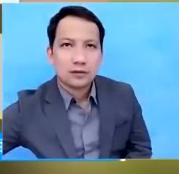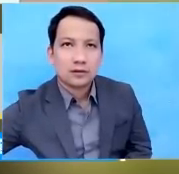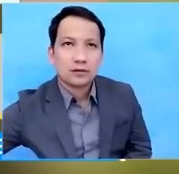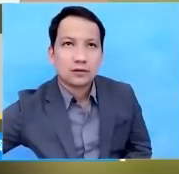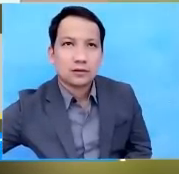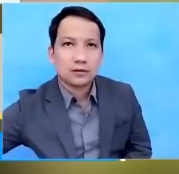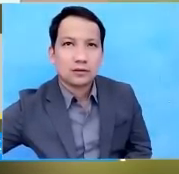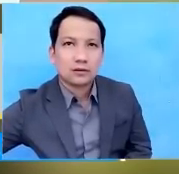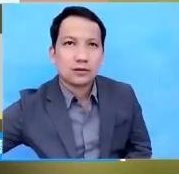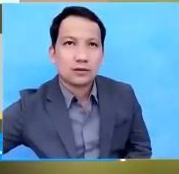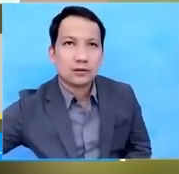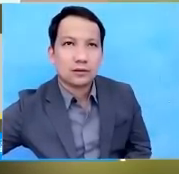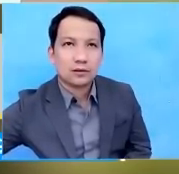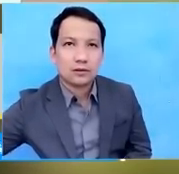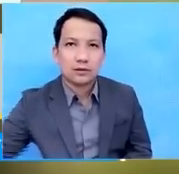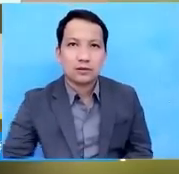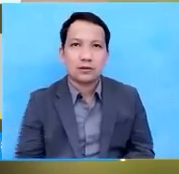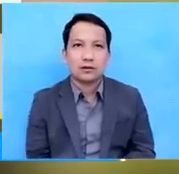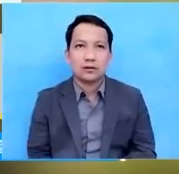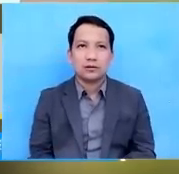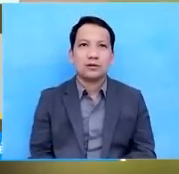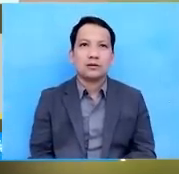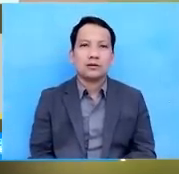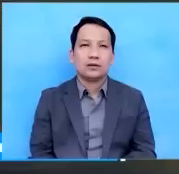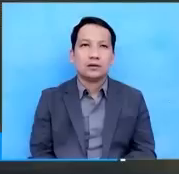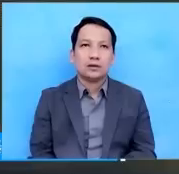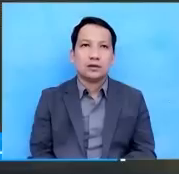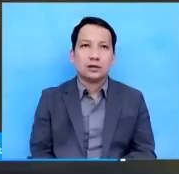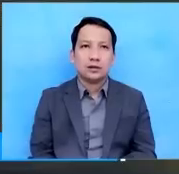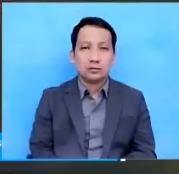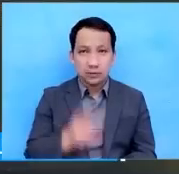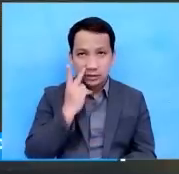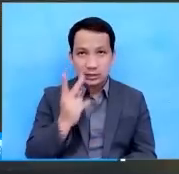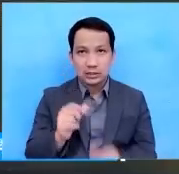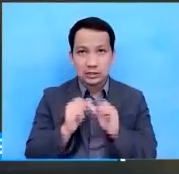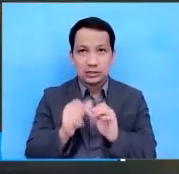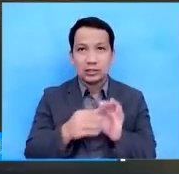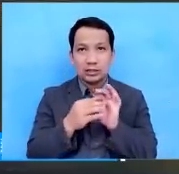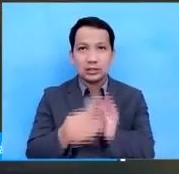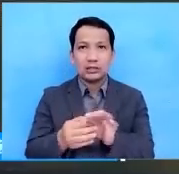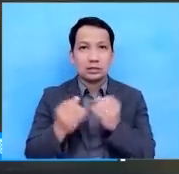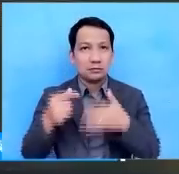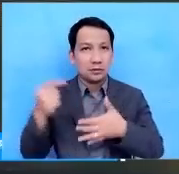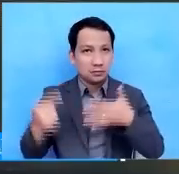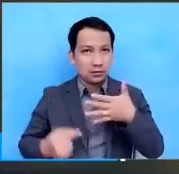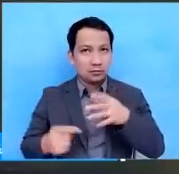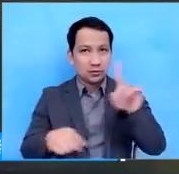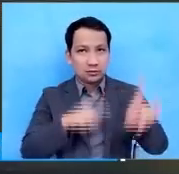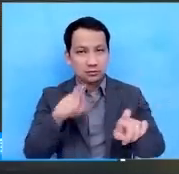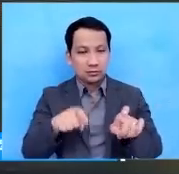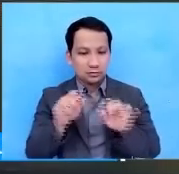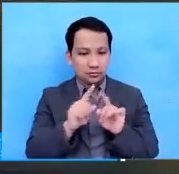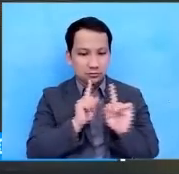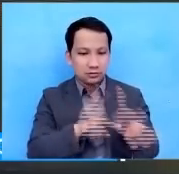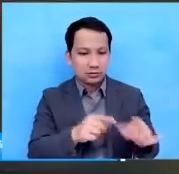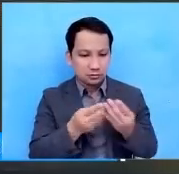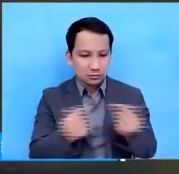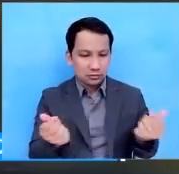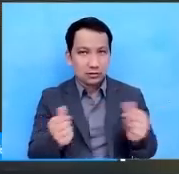Mukhang ang ating connection ay nagkakaproblema din. Pero ito, nakikita nga po natin ang dami pang mga katanungan na dapat masagot.